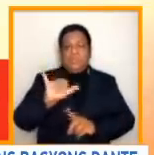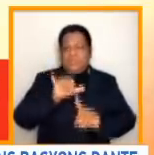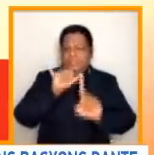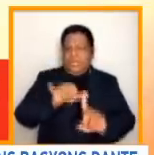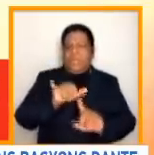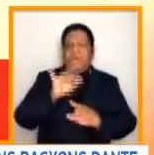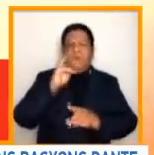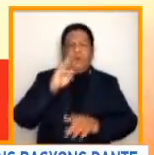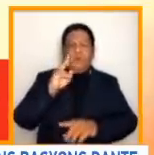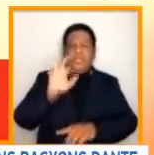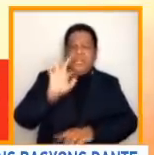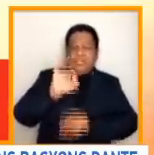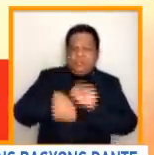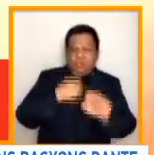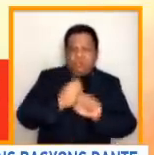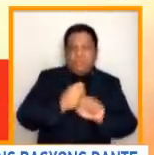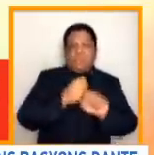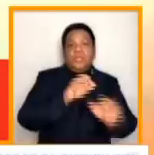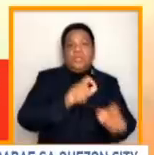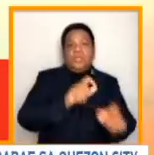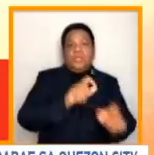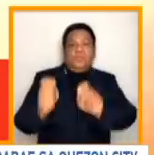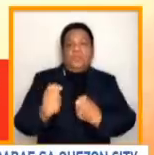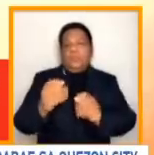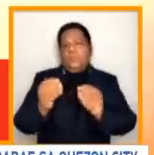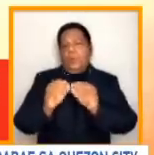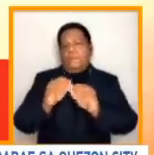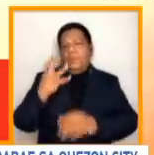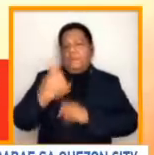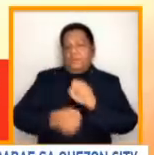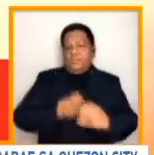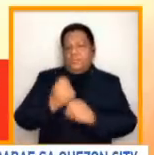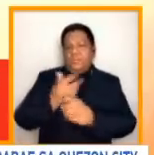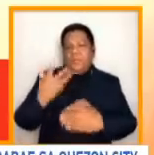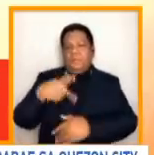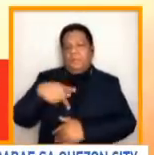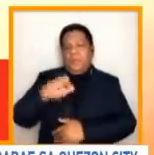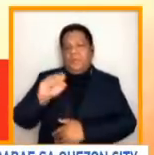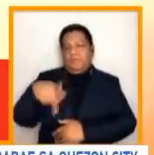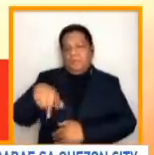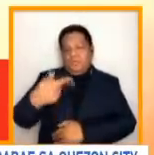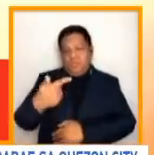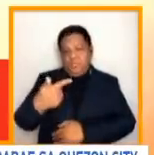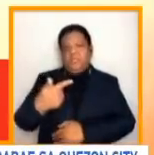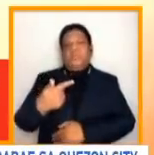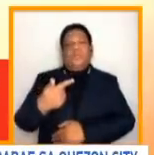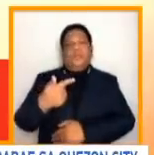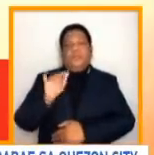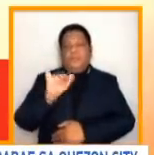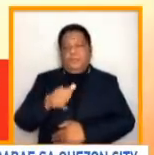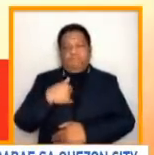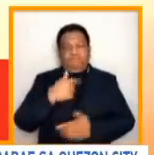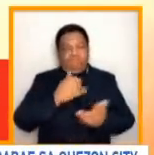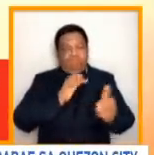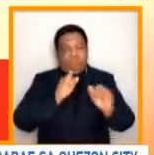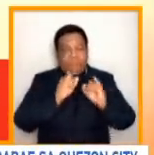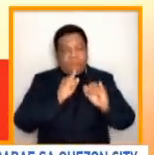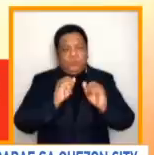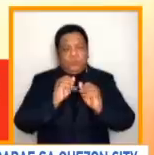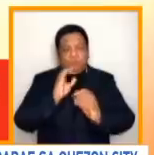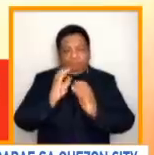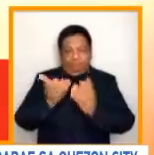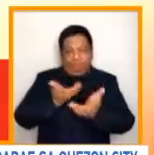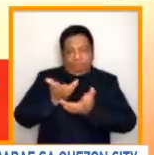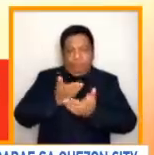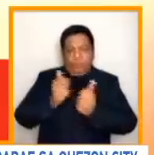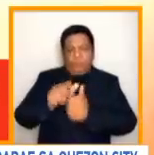saka nalipat ng additional na 5 years sa PSPG. At kinausap ko rin yung director ng PSPG. Well,